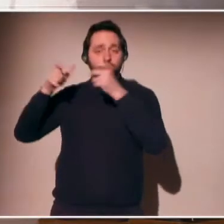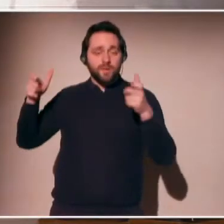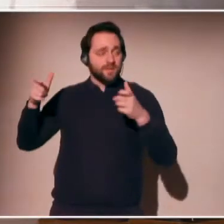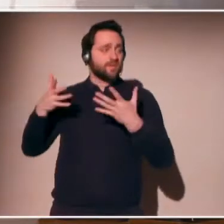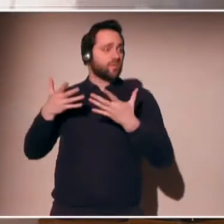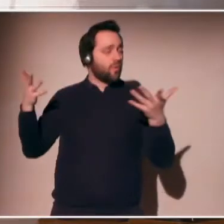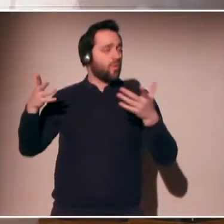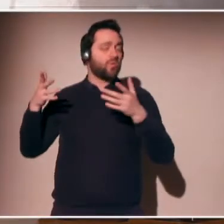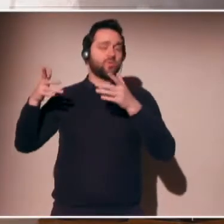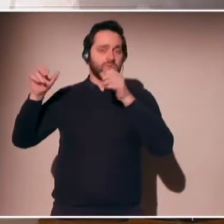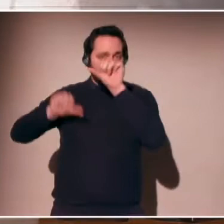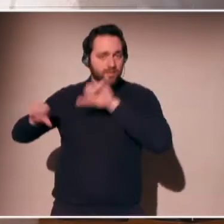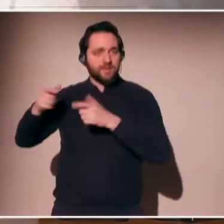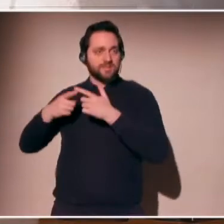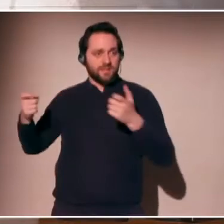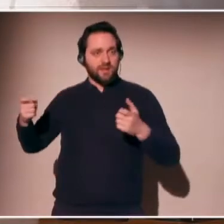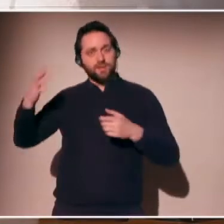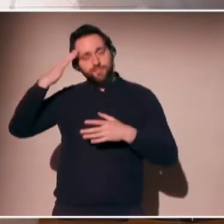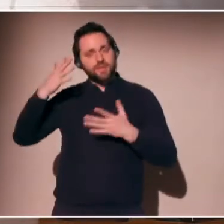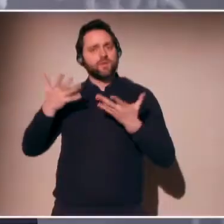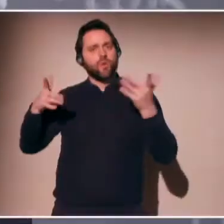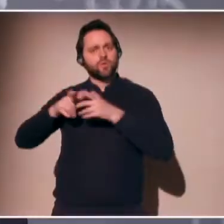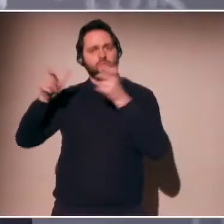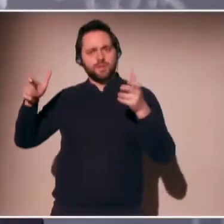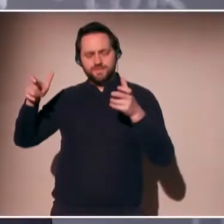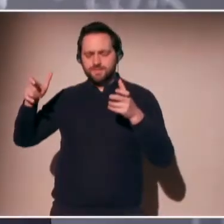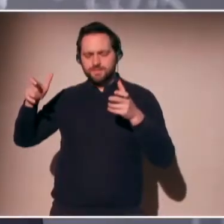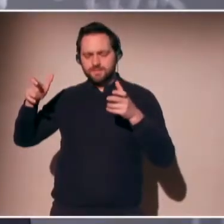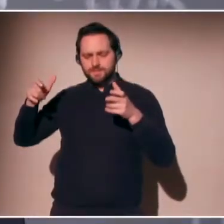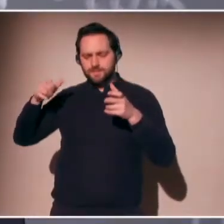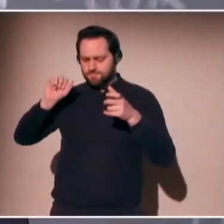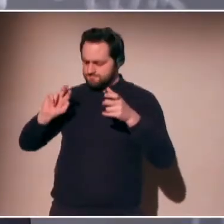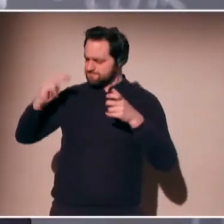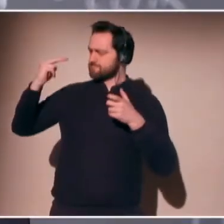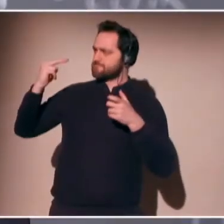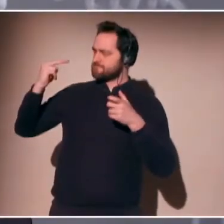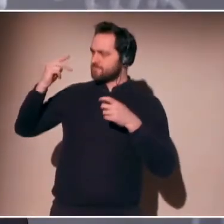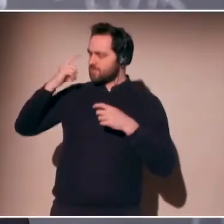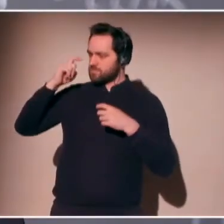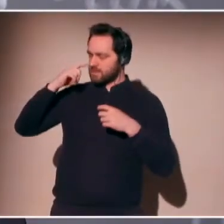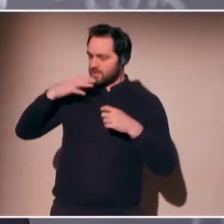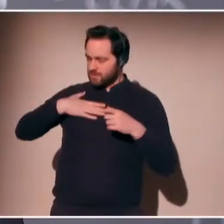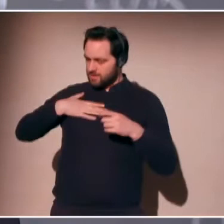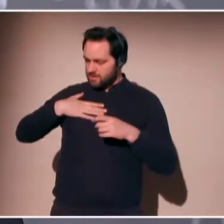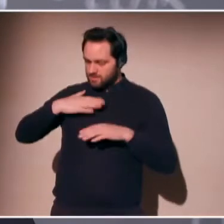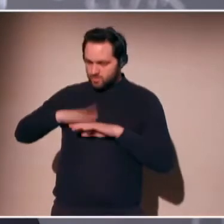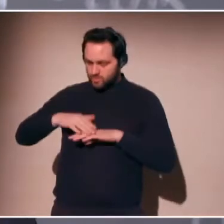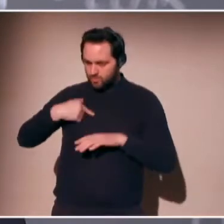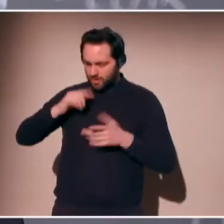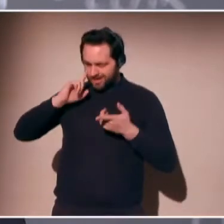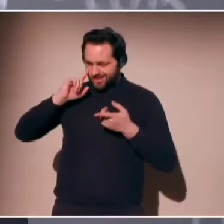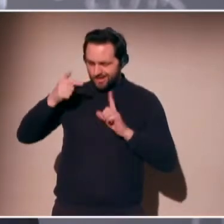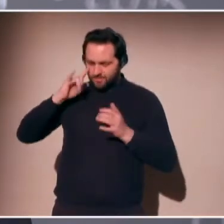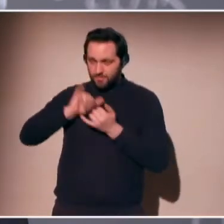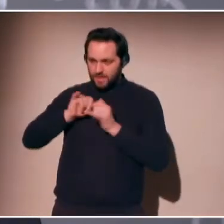rend compte qu'à la fin, elle a des biais, quand elle se rend compte qu'à la fin, de façon systémique, elle crée de la discrimination dans le recrutement, qu'elle a beau regarder, elle n'arrive pas